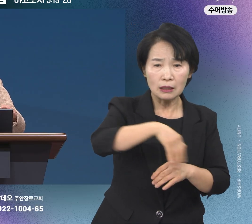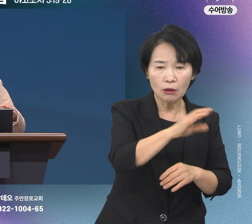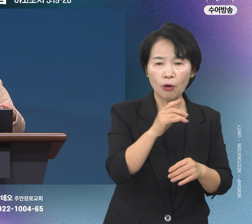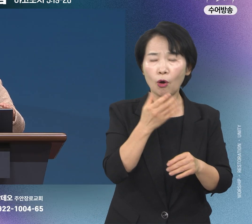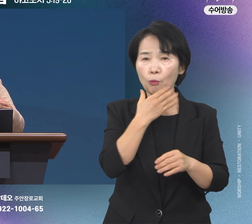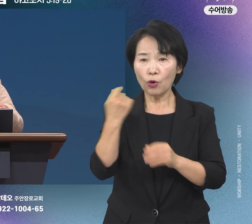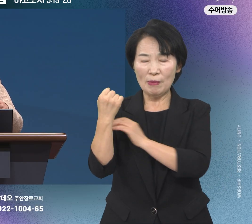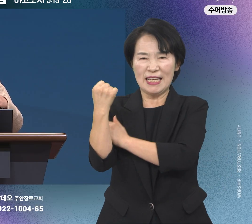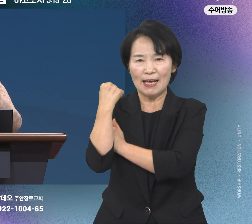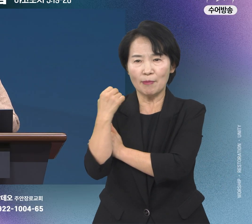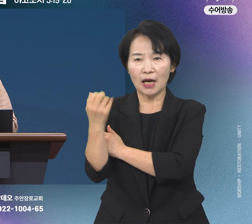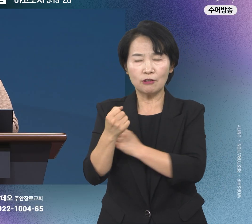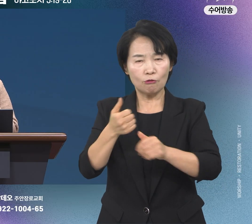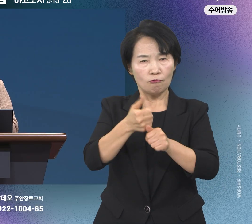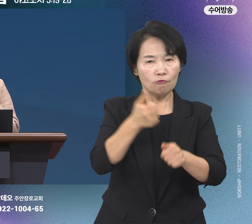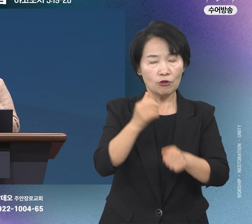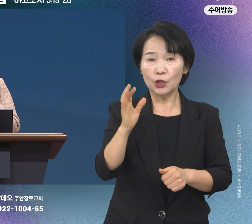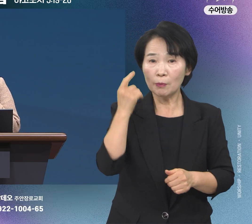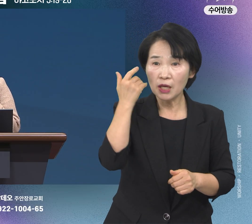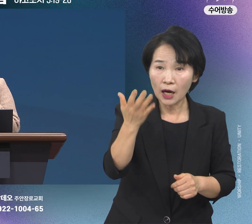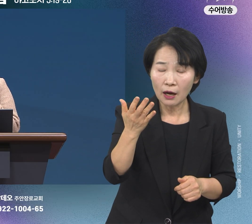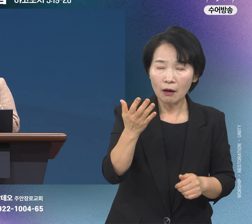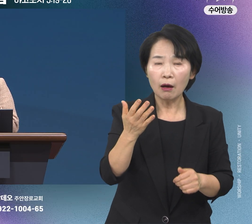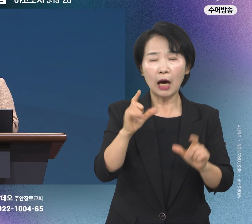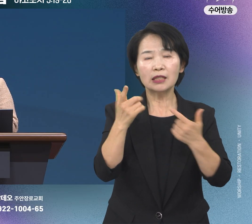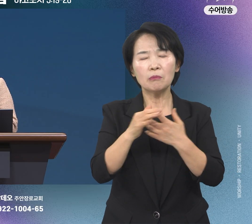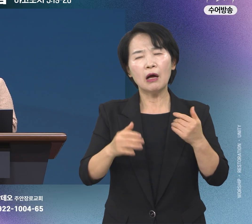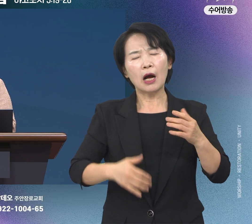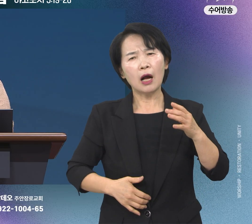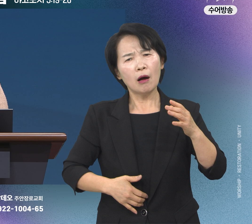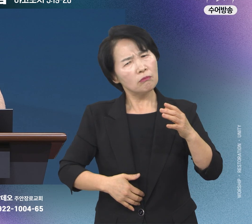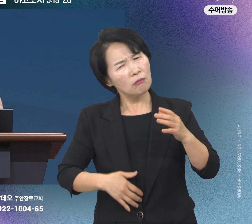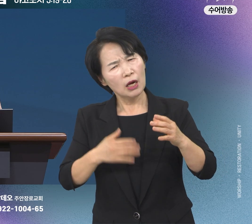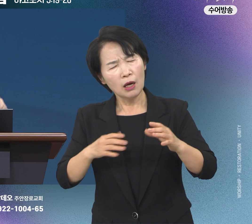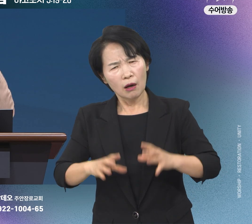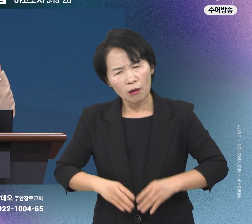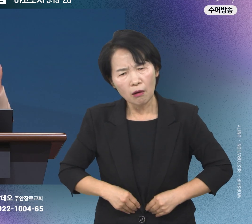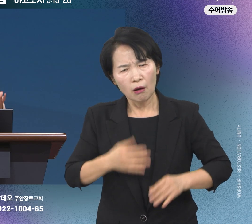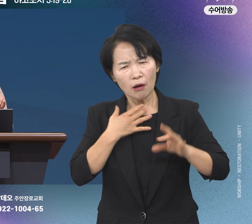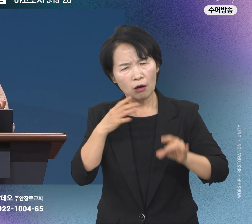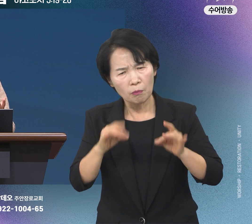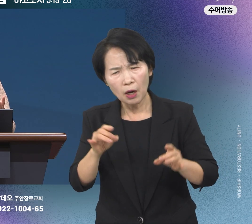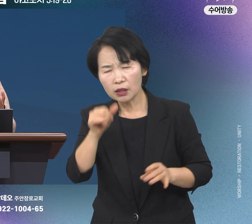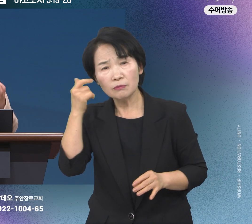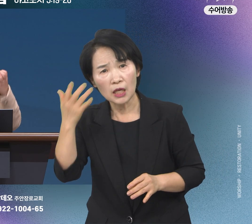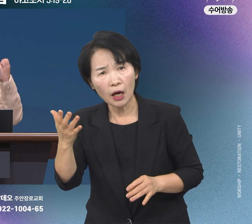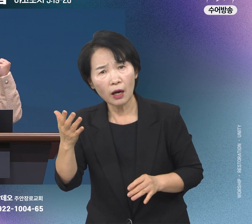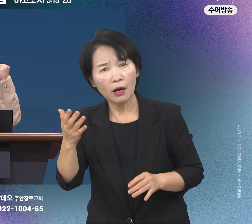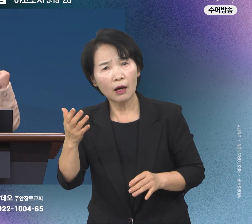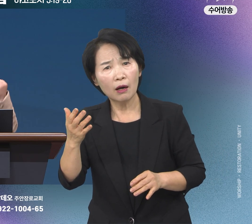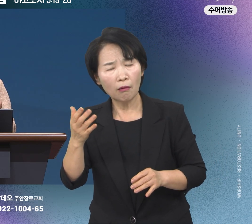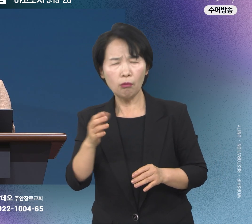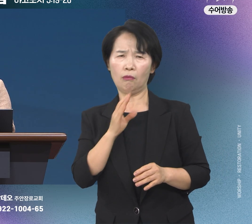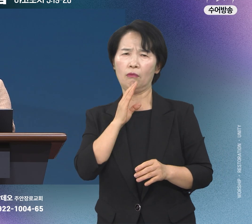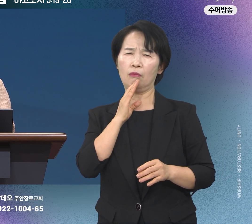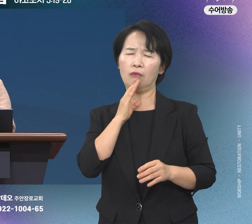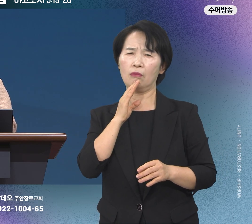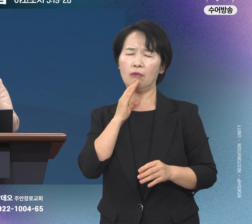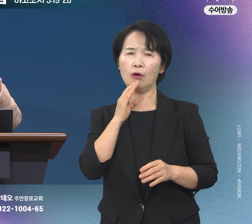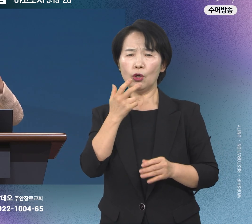유지가 되던가요? 뭔가 갈급함이 계속해서 있죠. 그토록 수련회 때마다 주여 하면서